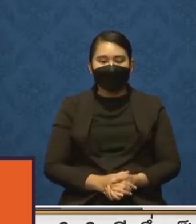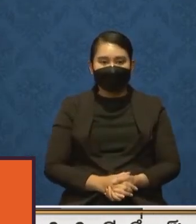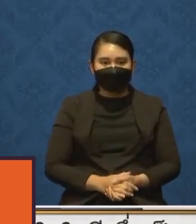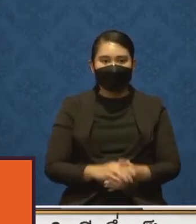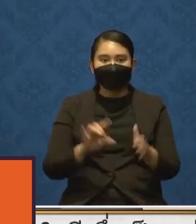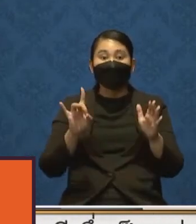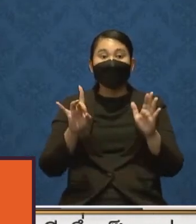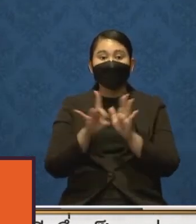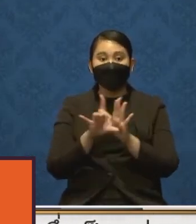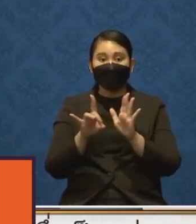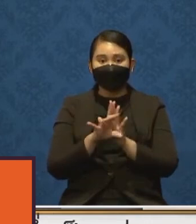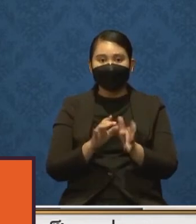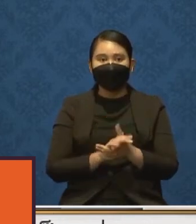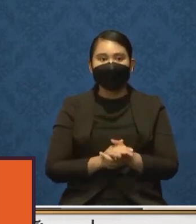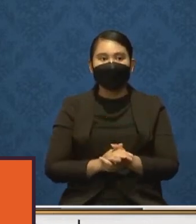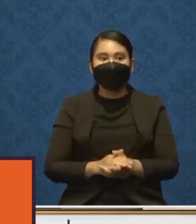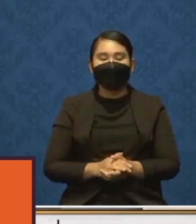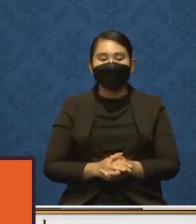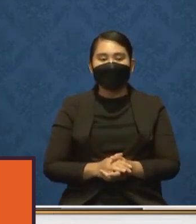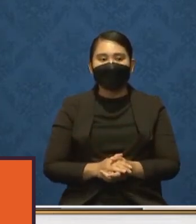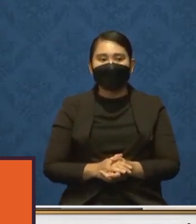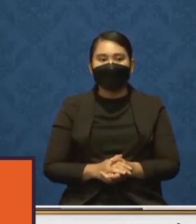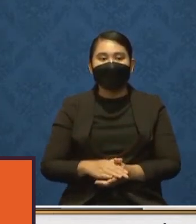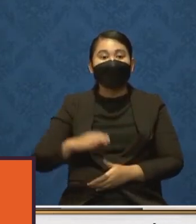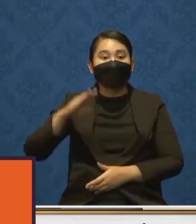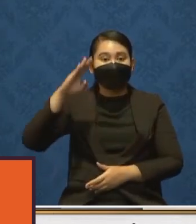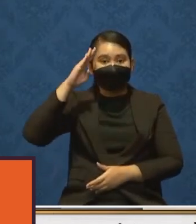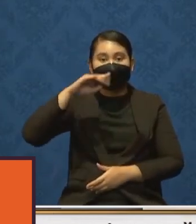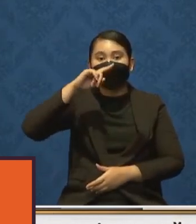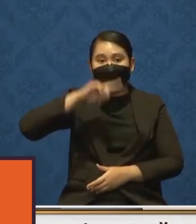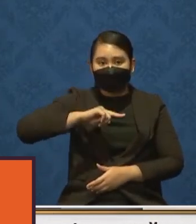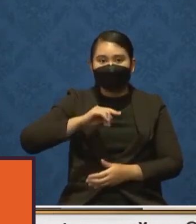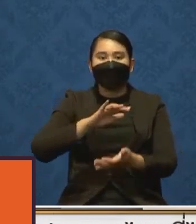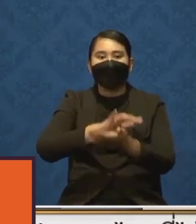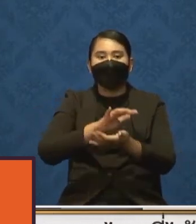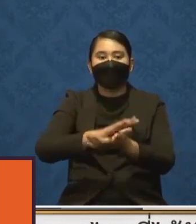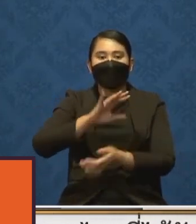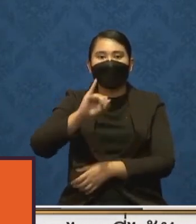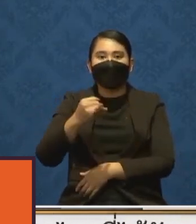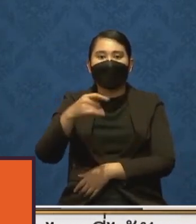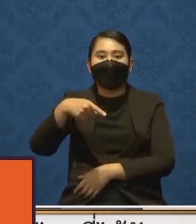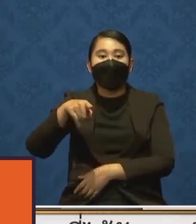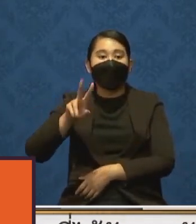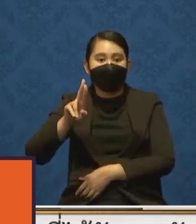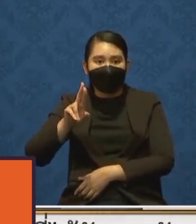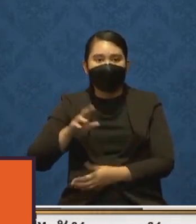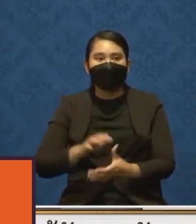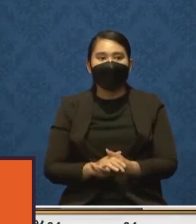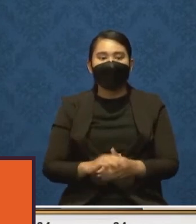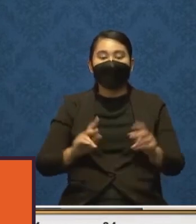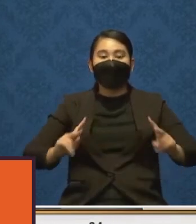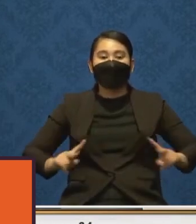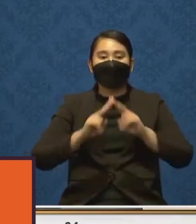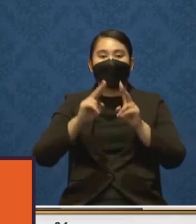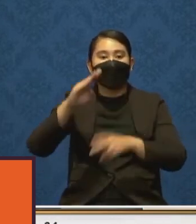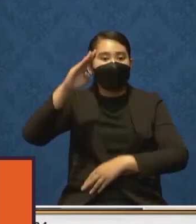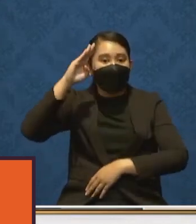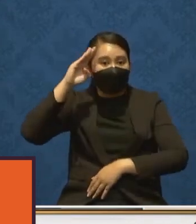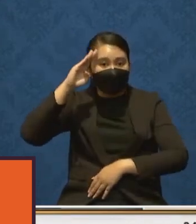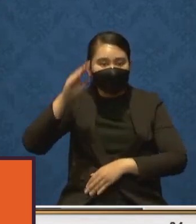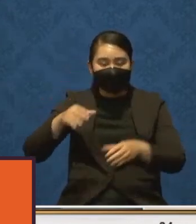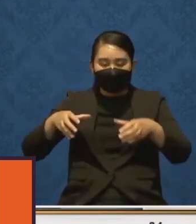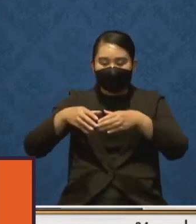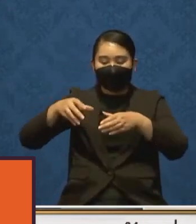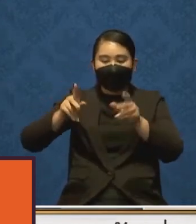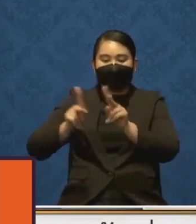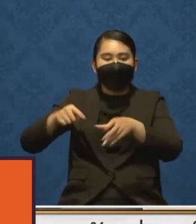สุดท้ายก็คือทาหารไทยครับท่านเจอไปที่โงเรียนเจอปลอได้ไหมท่านเจอไปที่กระรวงกระส่วงกระหวมไดไหมขณะกรรม